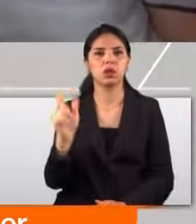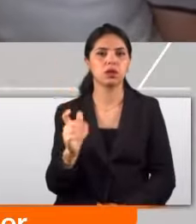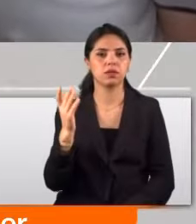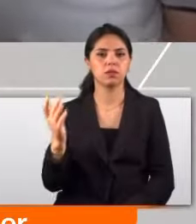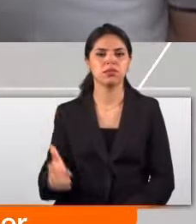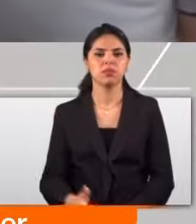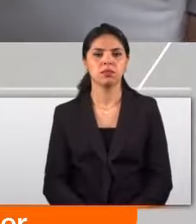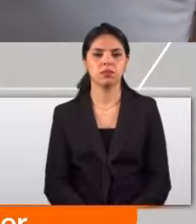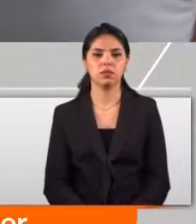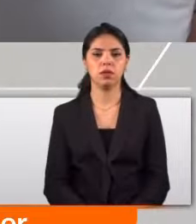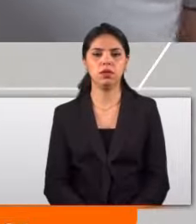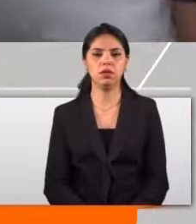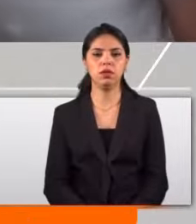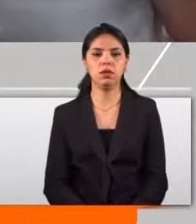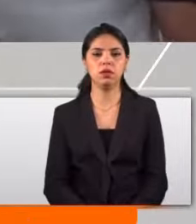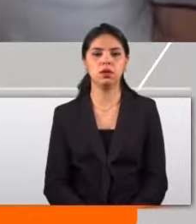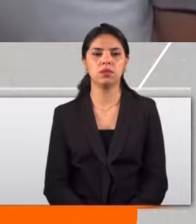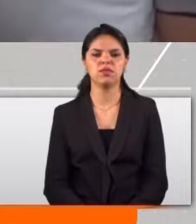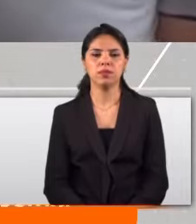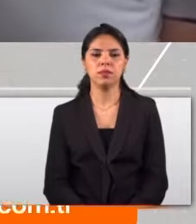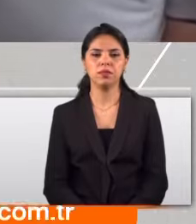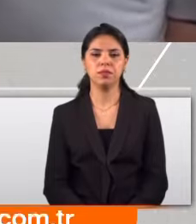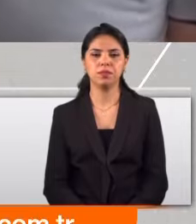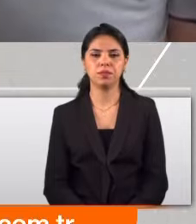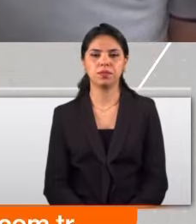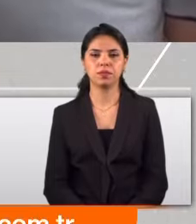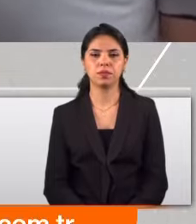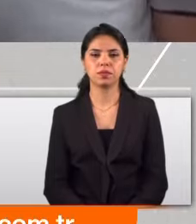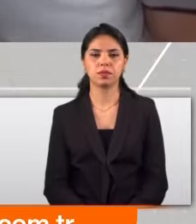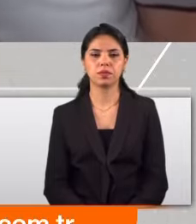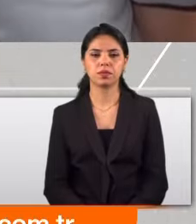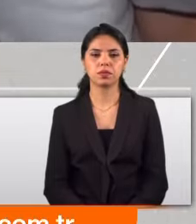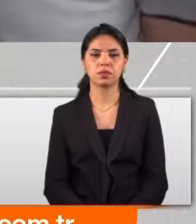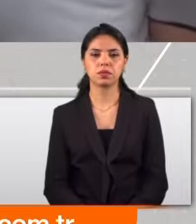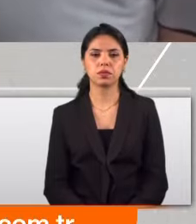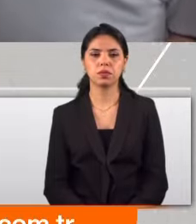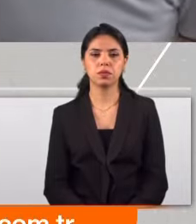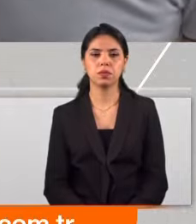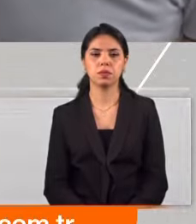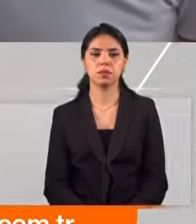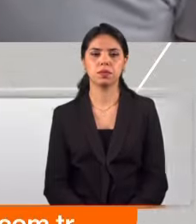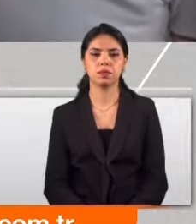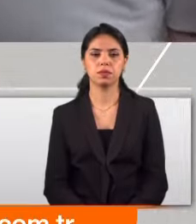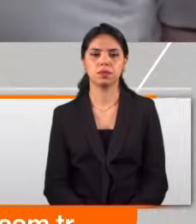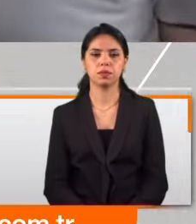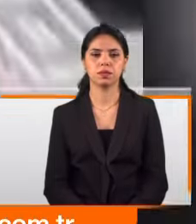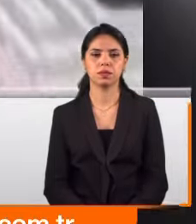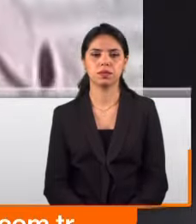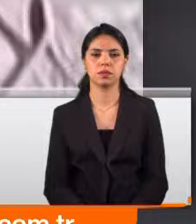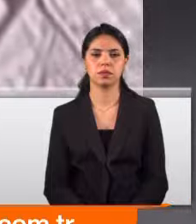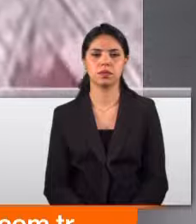Maddi değeri ne kadar yüksek olmuş, düşük olmuş önemli değil. Benim için bir canlı değeri var, bir can değeri